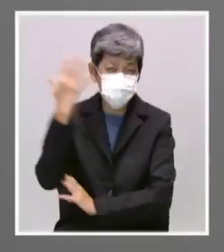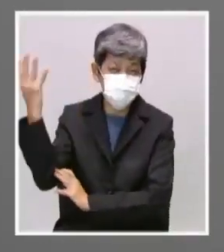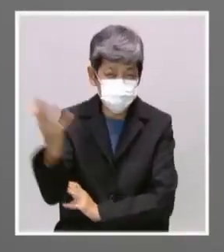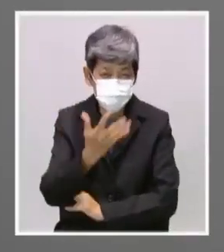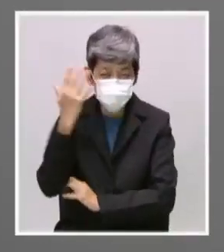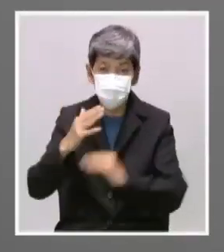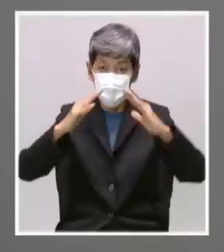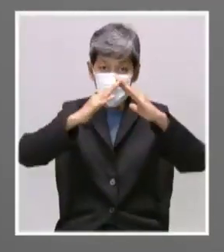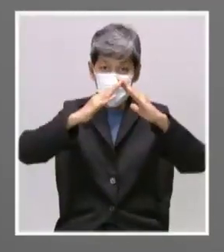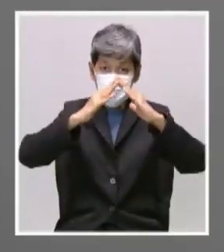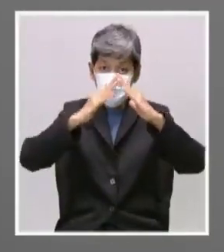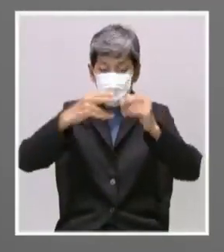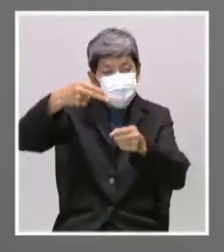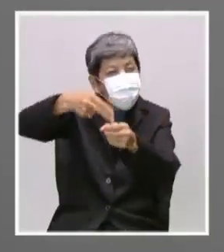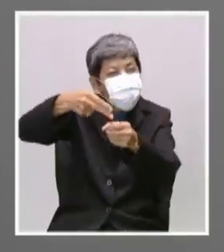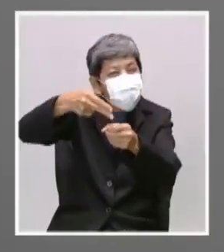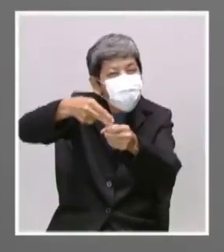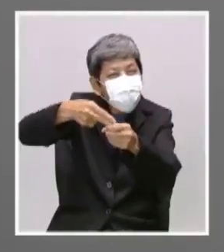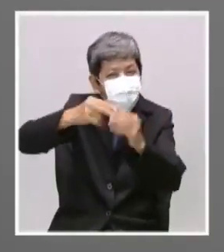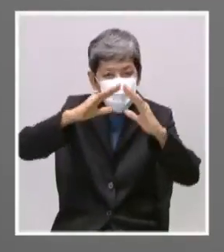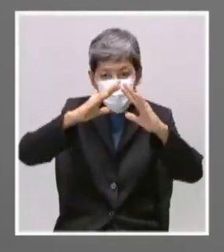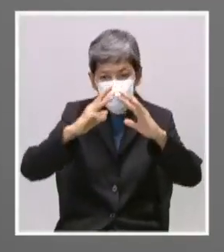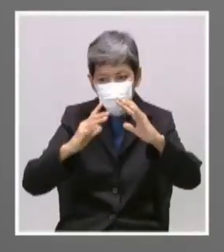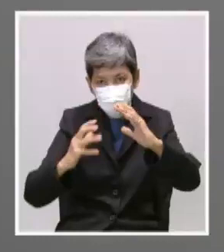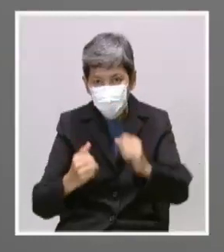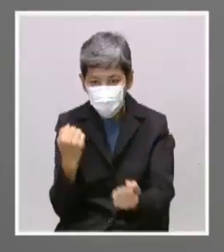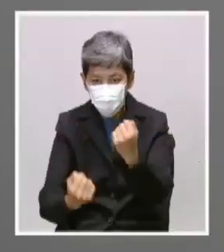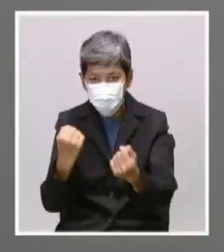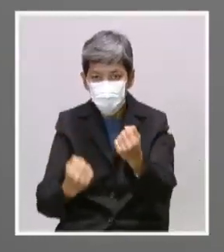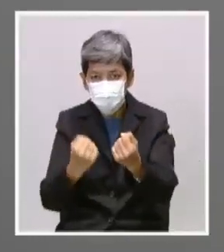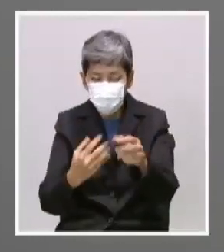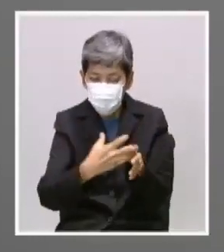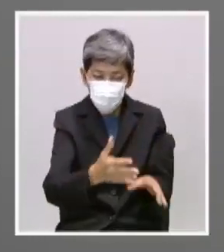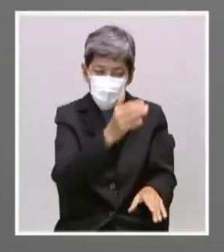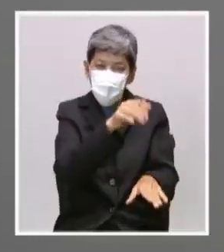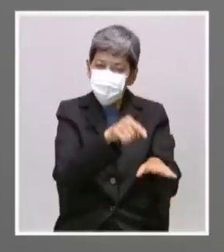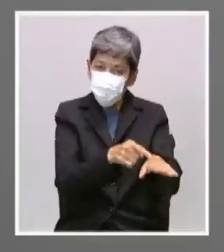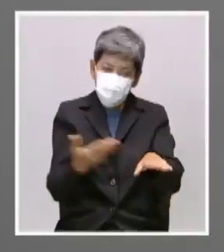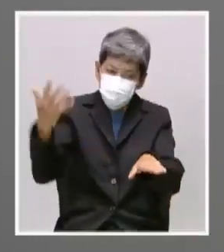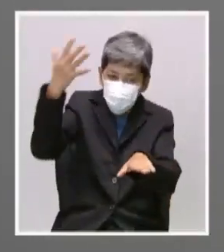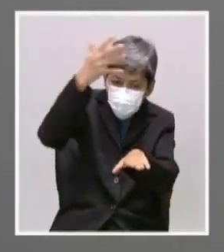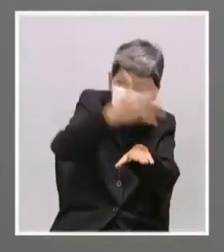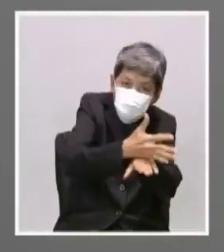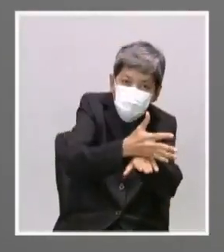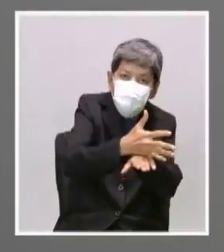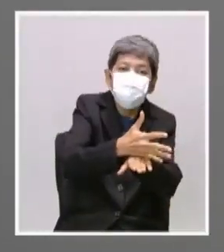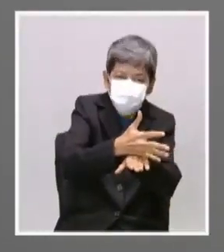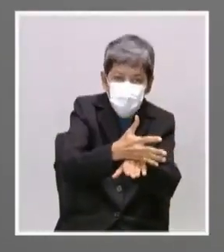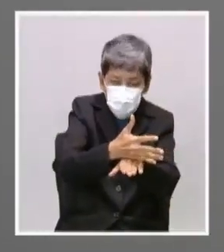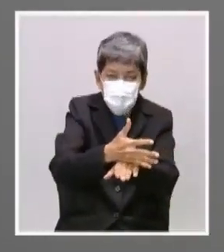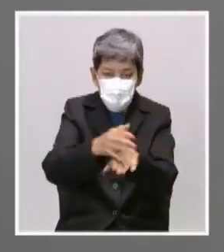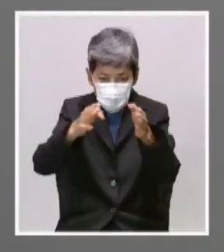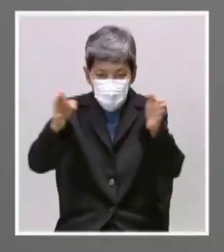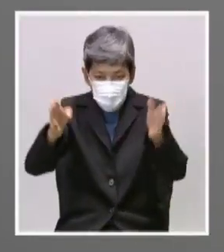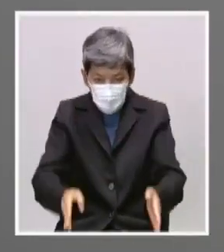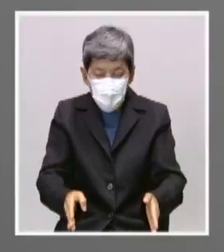ได้พัดหลังคาภายในปั๊มน้ำมันค่ะถล่มลงมาทับรถน้ำมันที่จอดอยู่ตู้สินค้าก็มีรายงาน